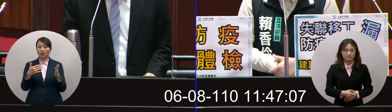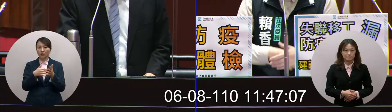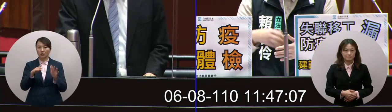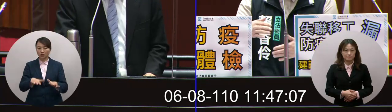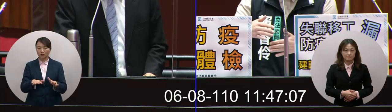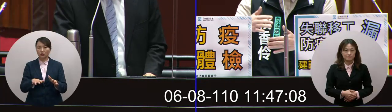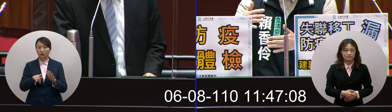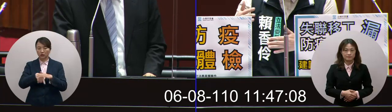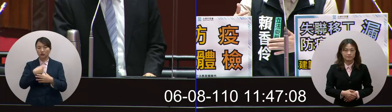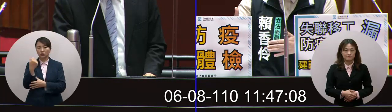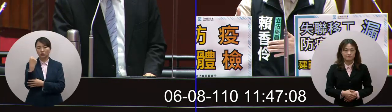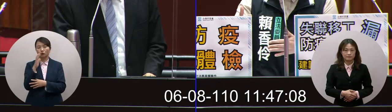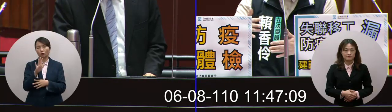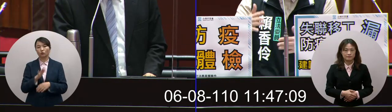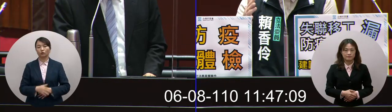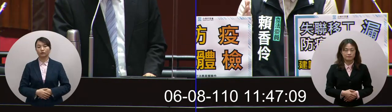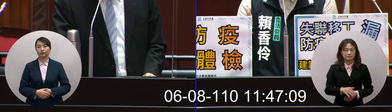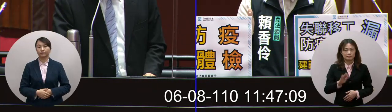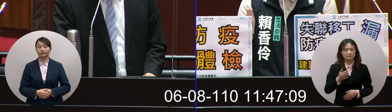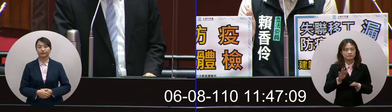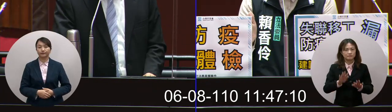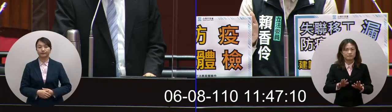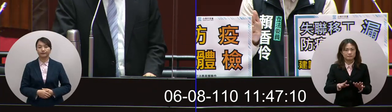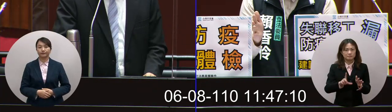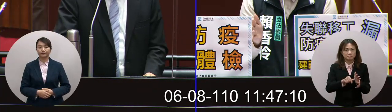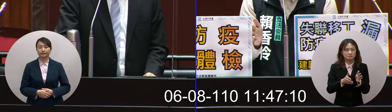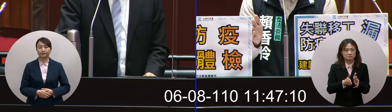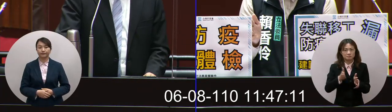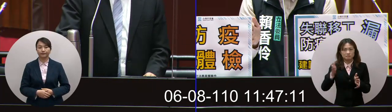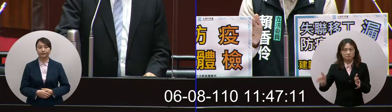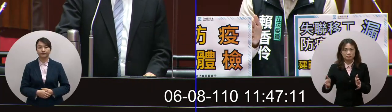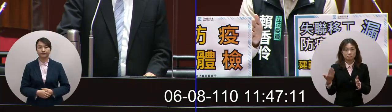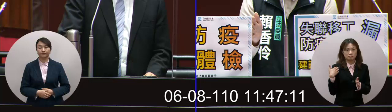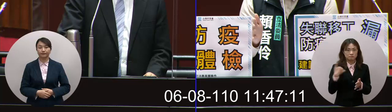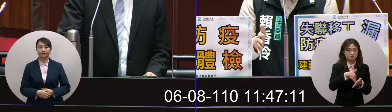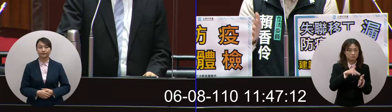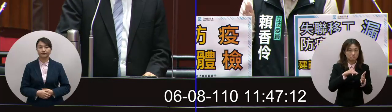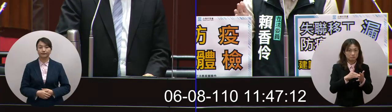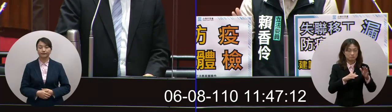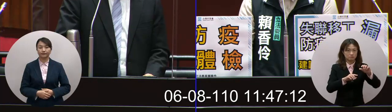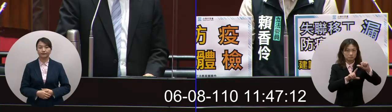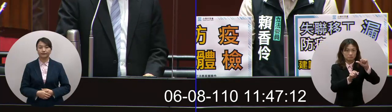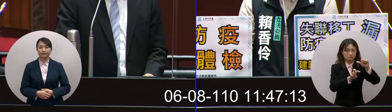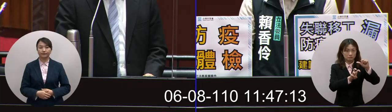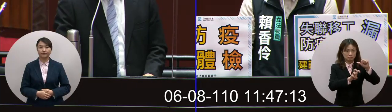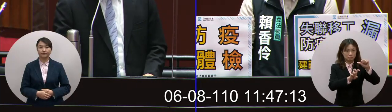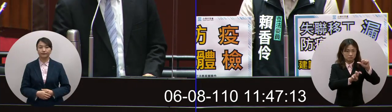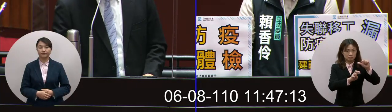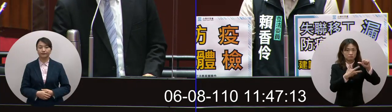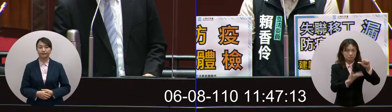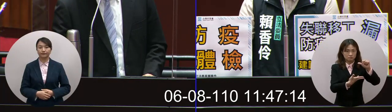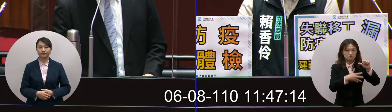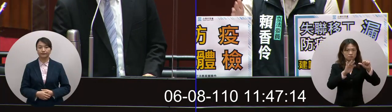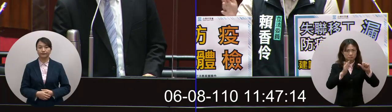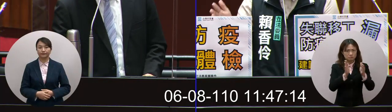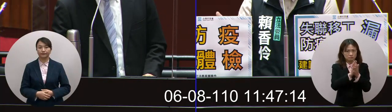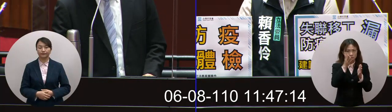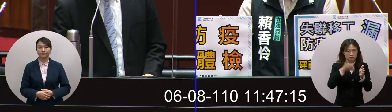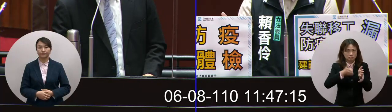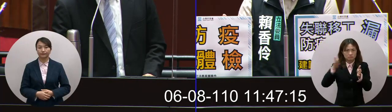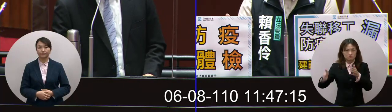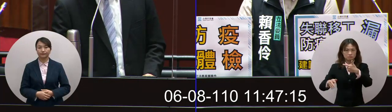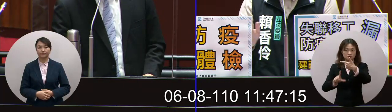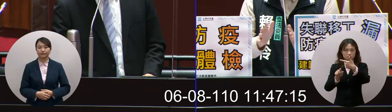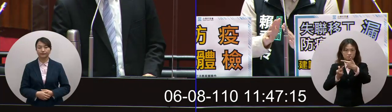确实是尽力， 因为时间延长，因为当时是算到大概是5月28，之后又延长到6月14，现在又要